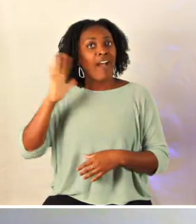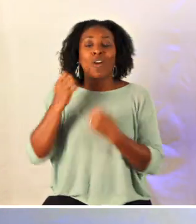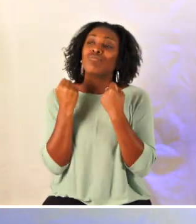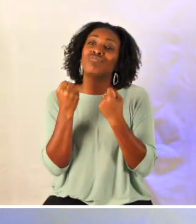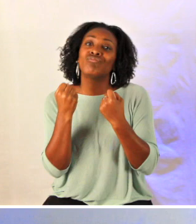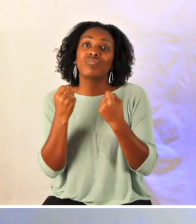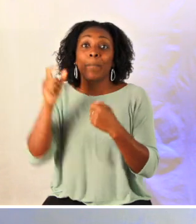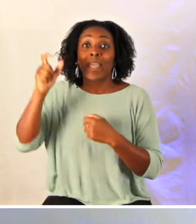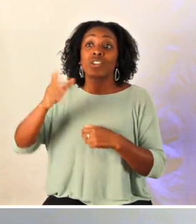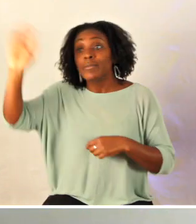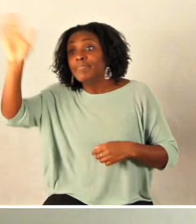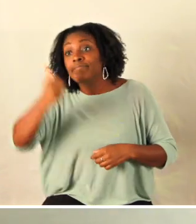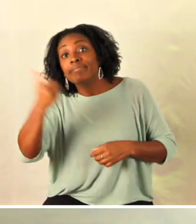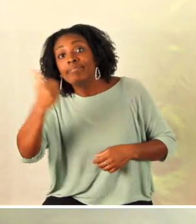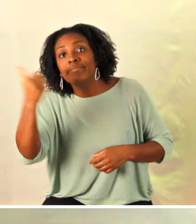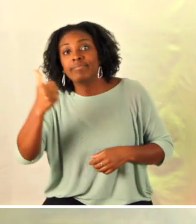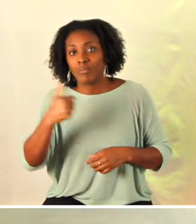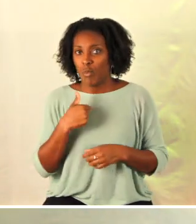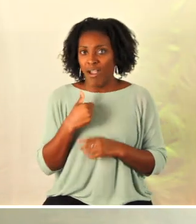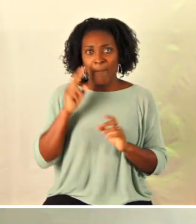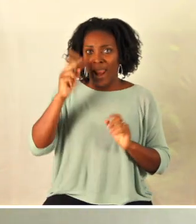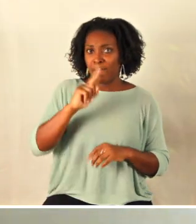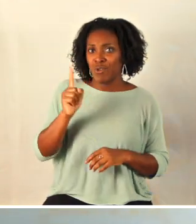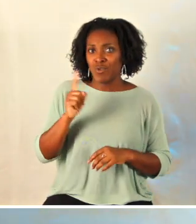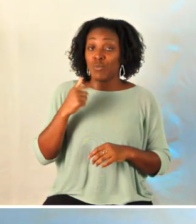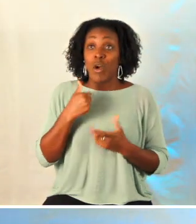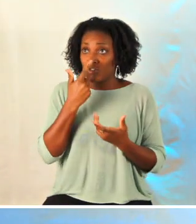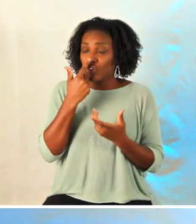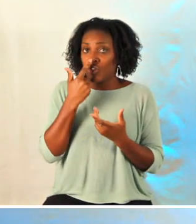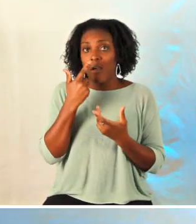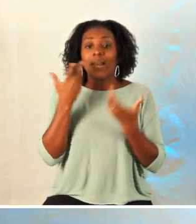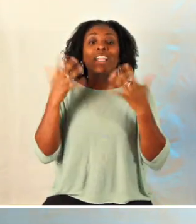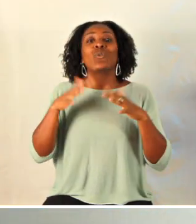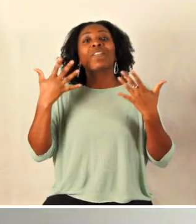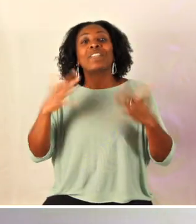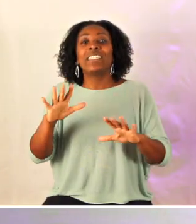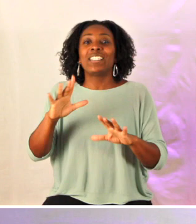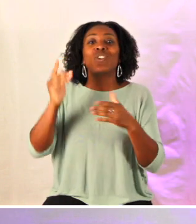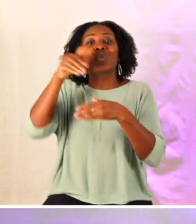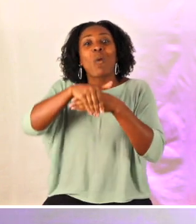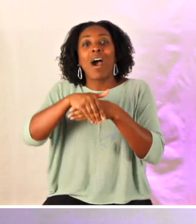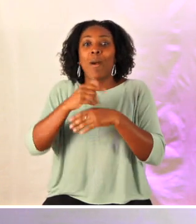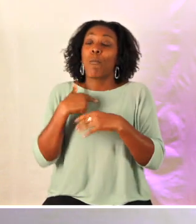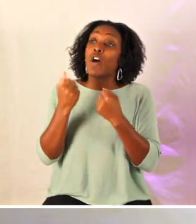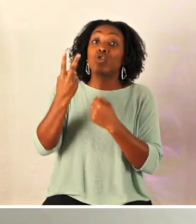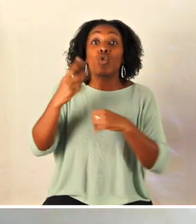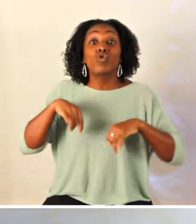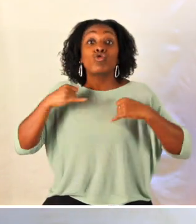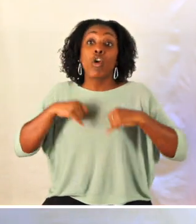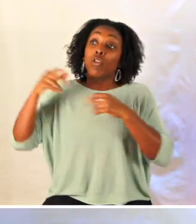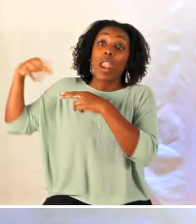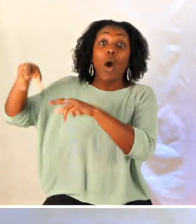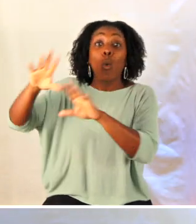qui a l'habitude de prendre des autostoppeurs facilement, mais ce soir-là, je sortais d'une réunion, je m'en rappelle, et puis j'ai vu 2 jeunes qui étaient sur la